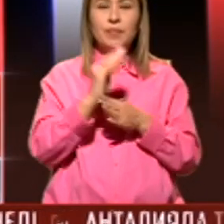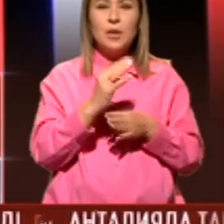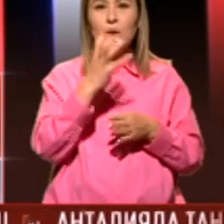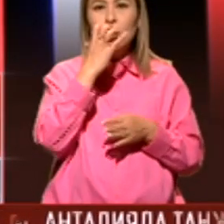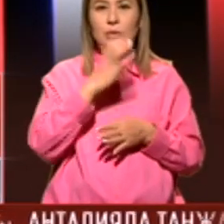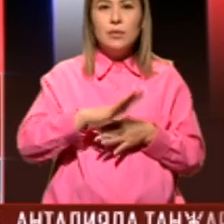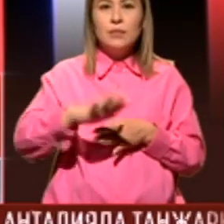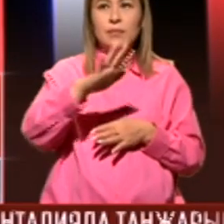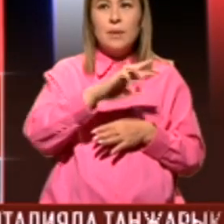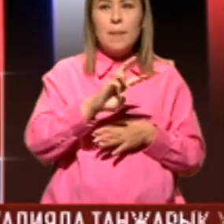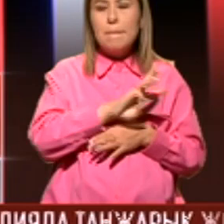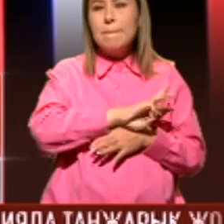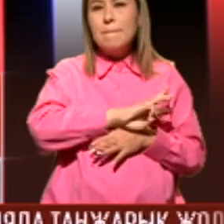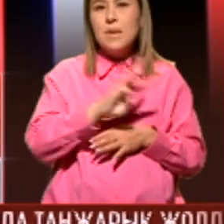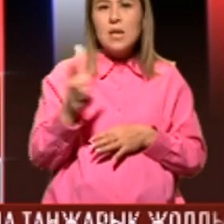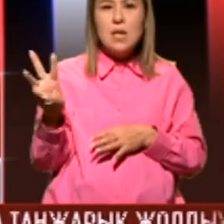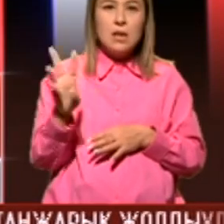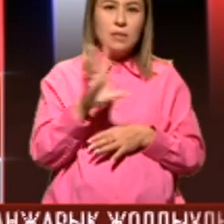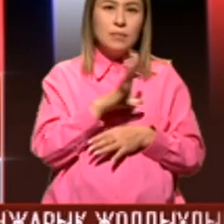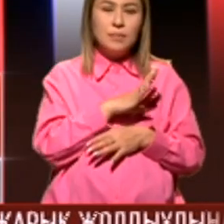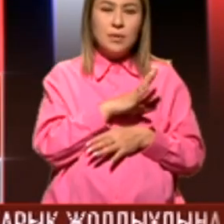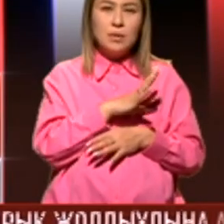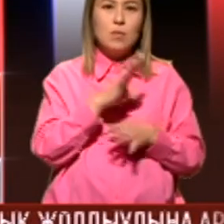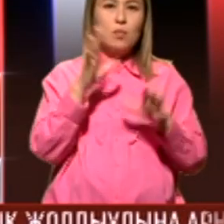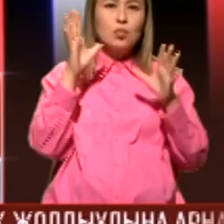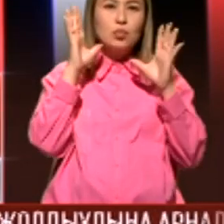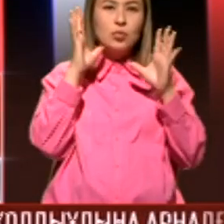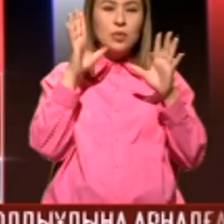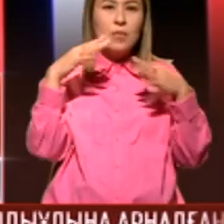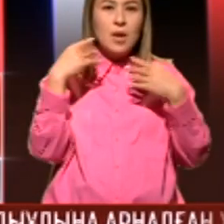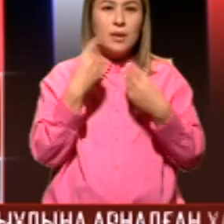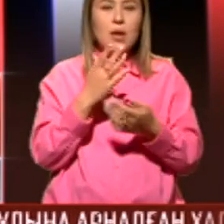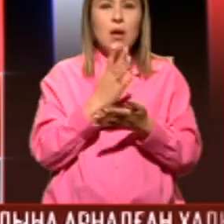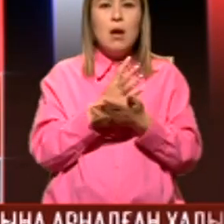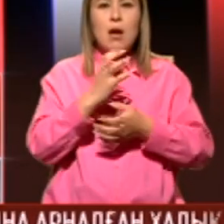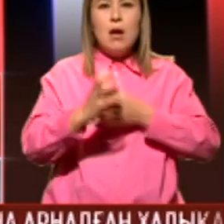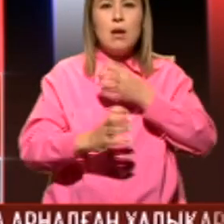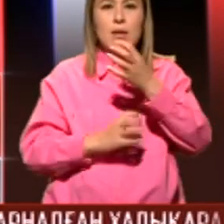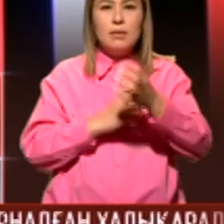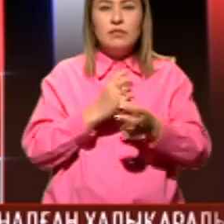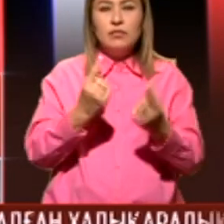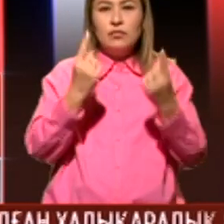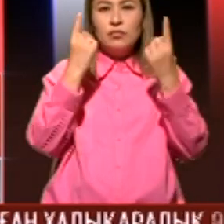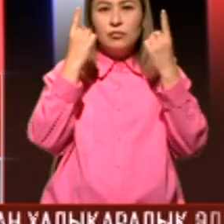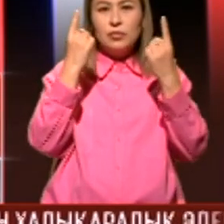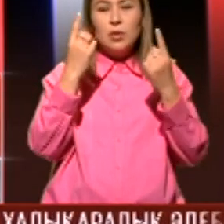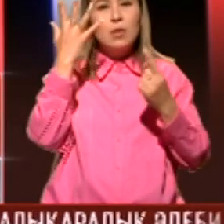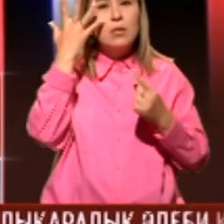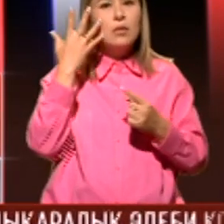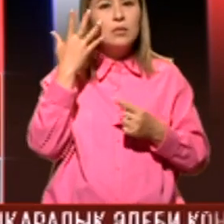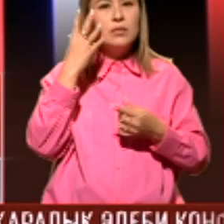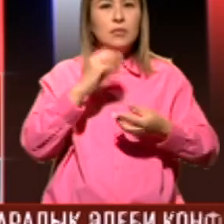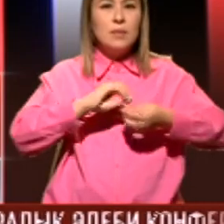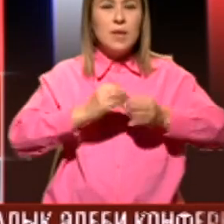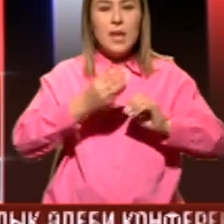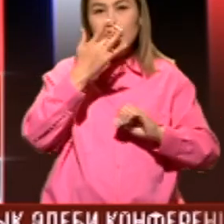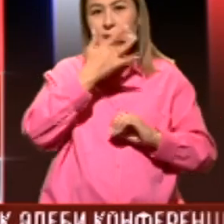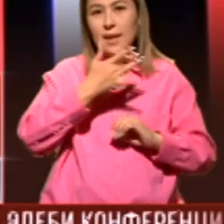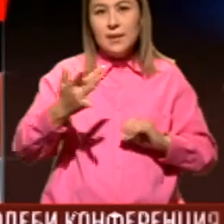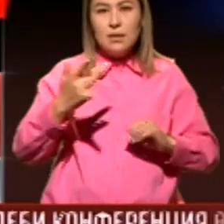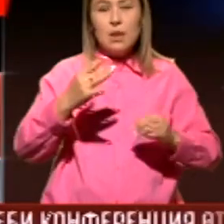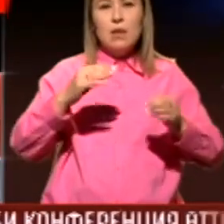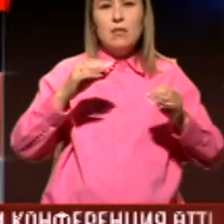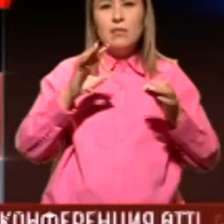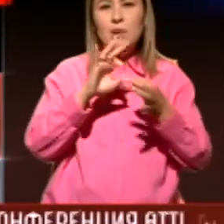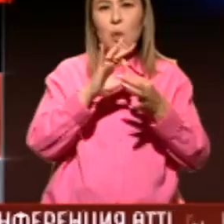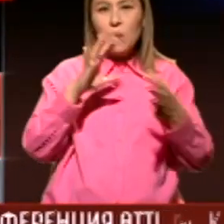үңілейік. Миллиардтаған мұсылман әлемі бар. Мұндай күрделі жағдайда біз саяси тәуелсіздігімізді,